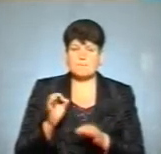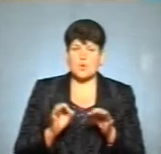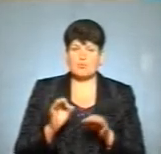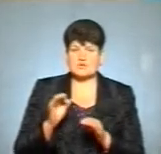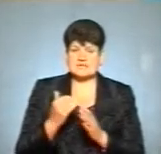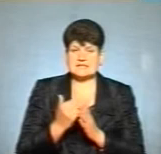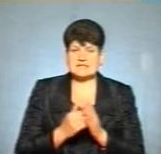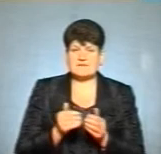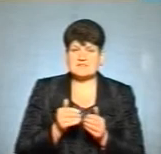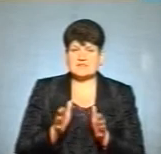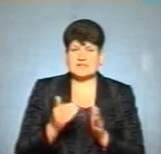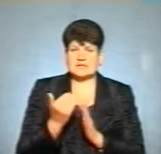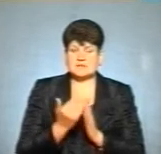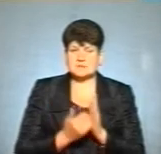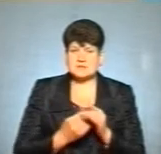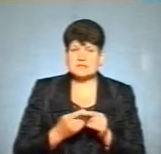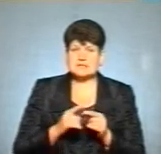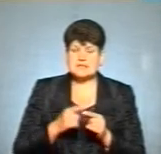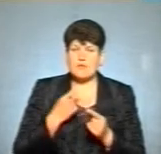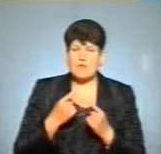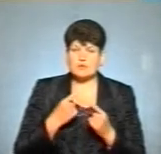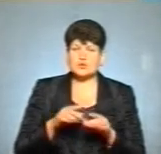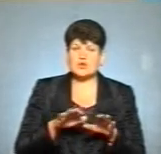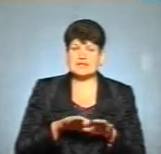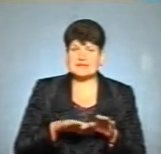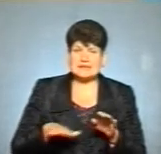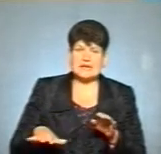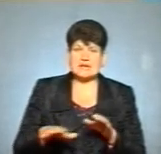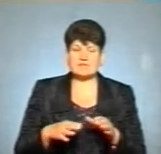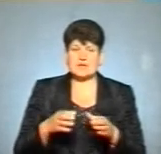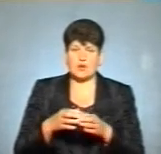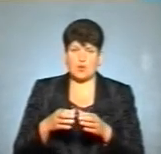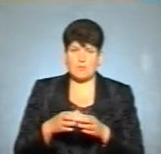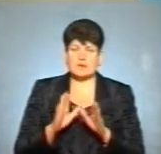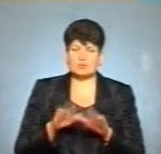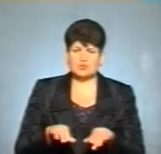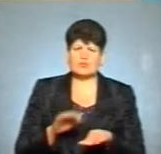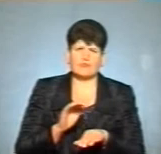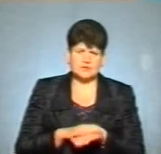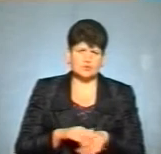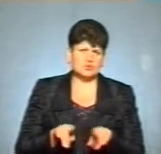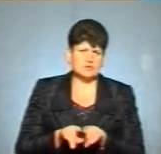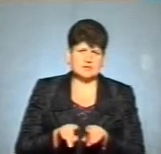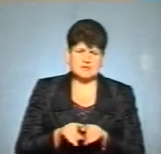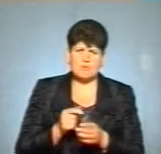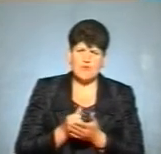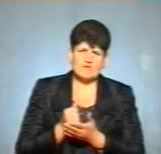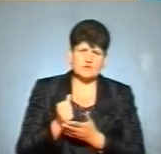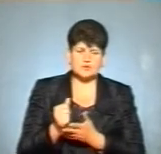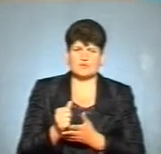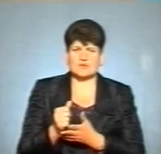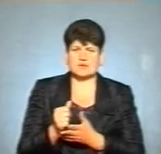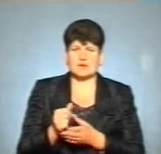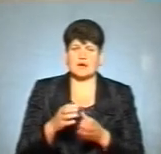відкритими списками. Так, тобто це говоримо про те, що на рівні громад, так, фактично будуть так само висувати кандидатів лише